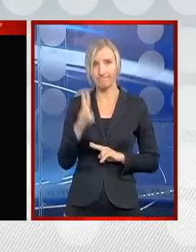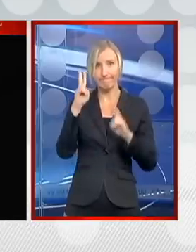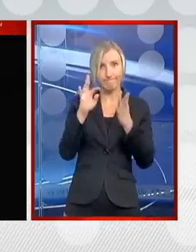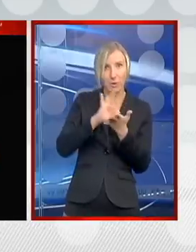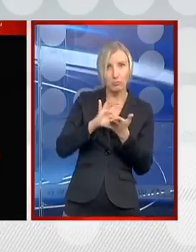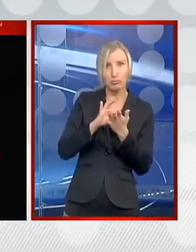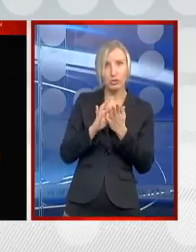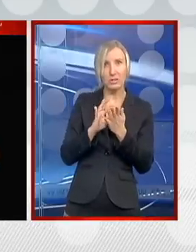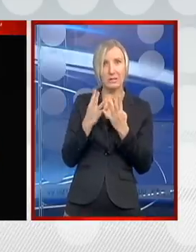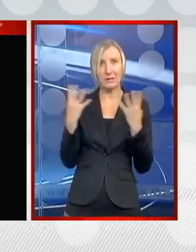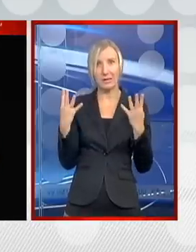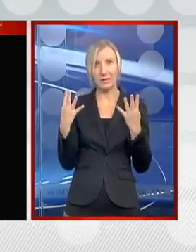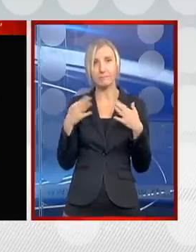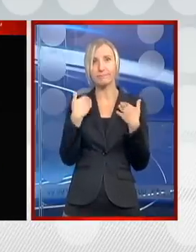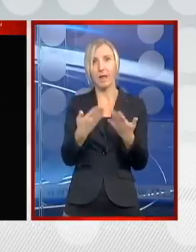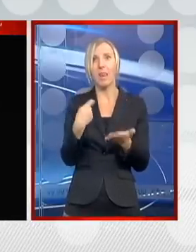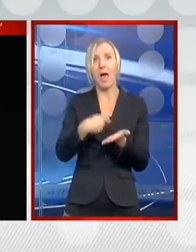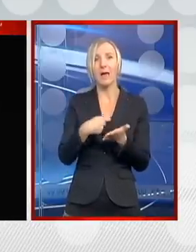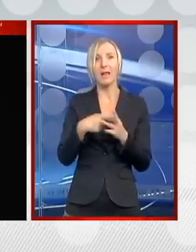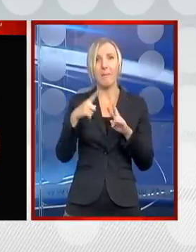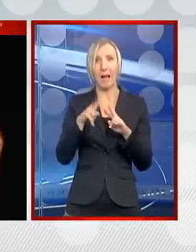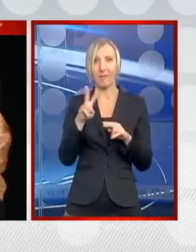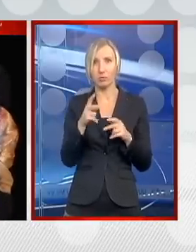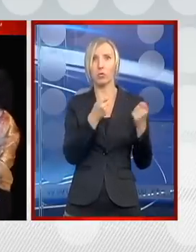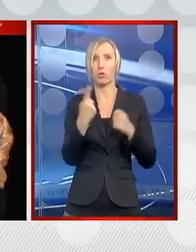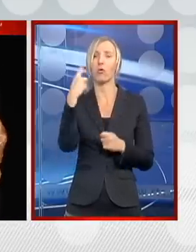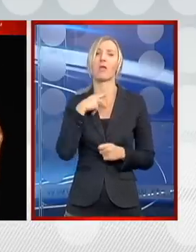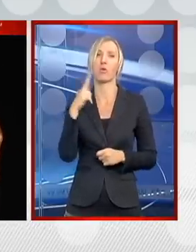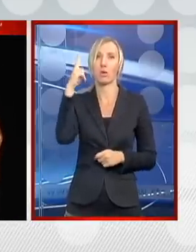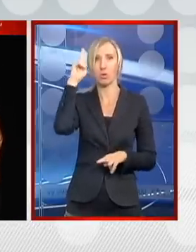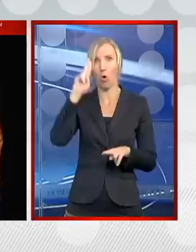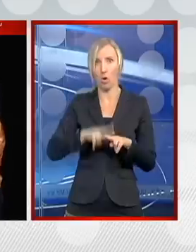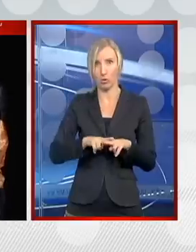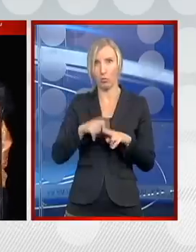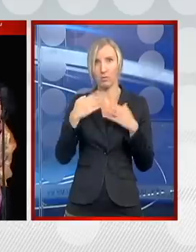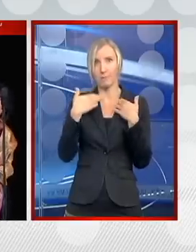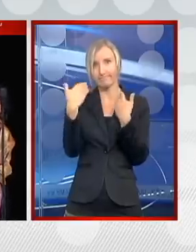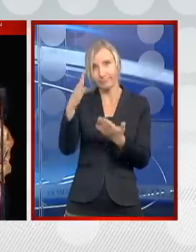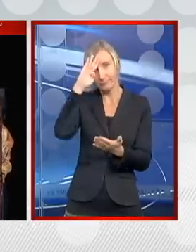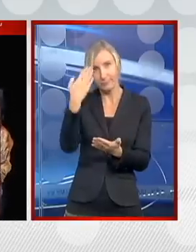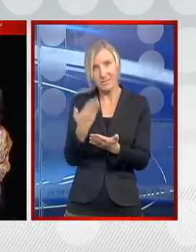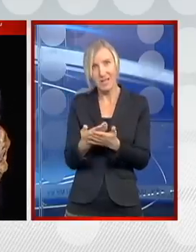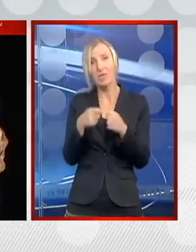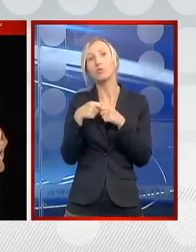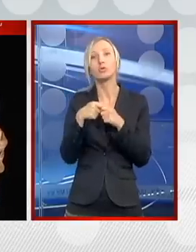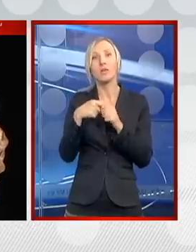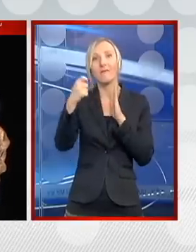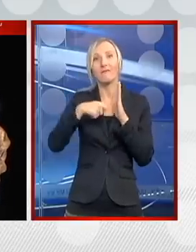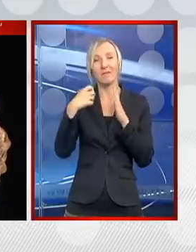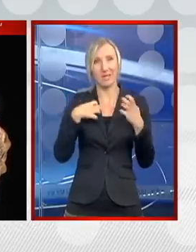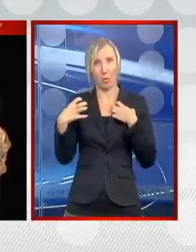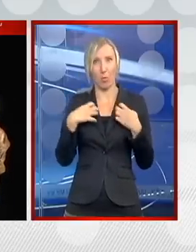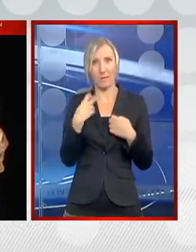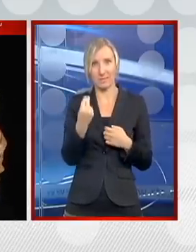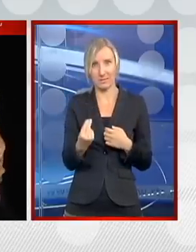Žiri za dodelu nagrade Pavle Vujisić doneo je jednoglasnu odluku da to prestižno priznanje Udruženja filmskih glumaca